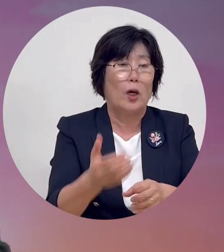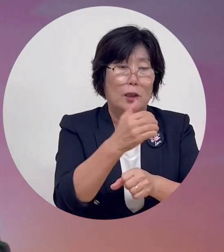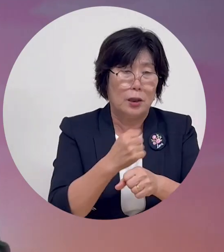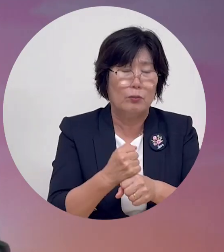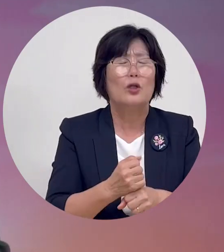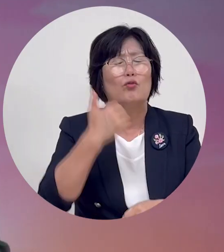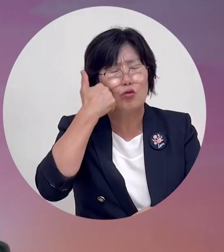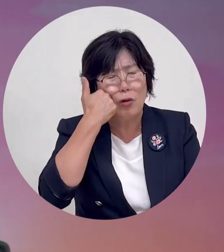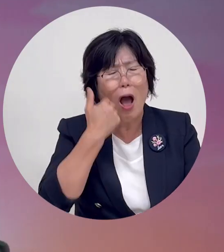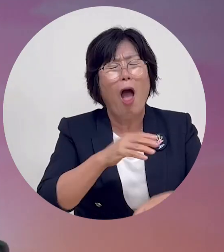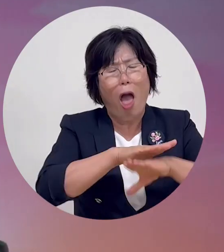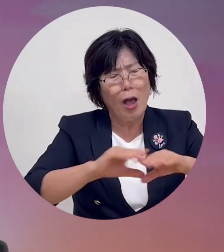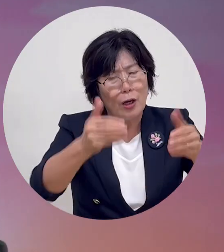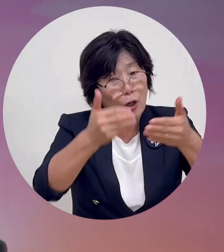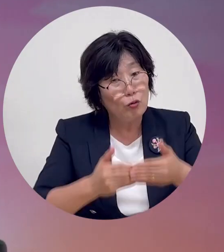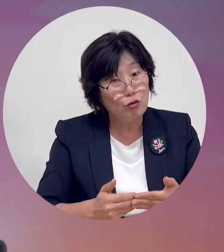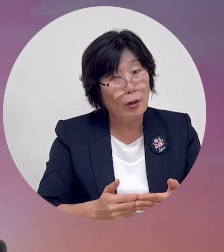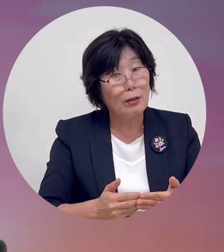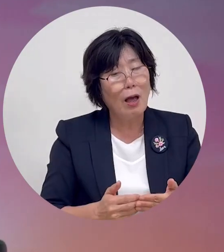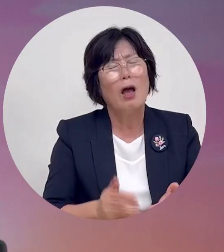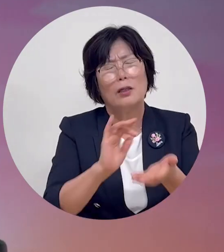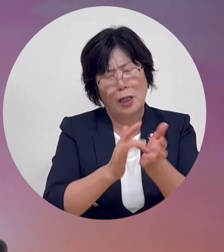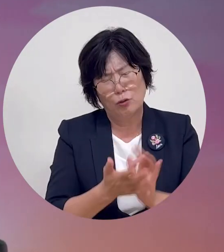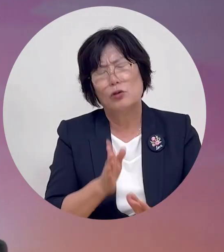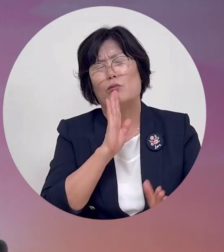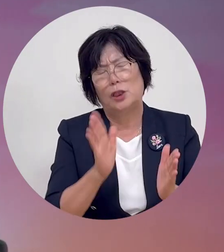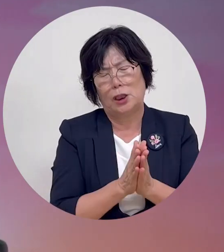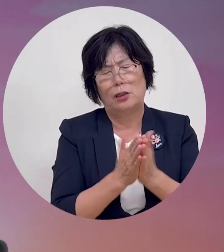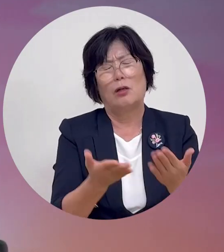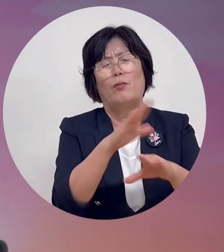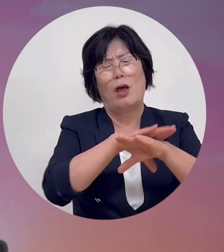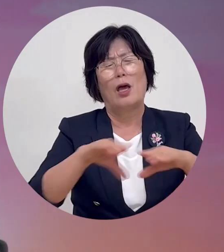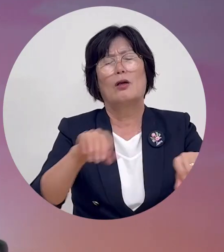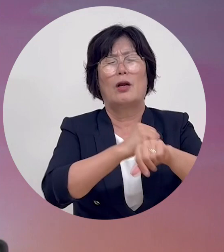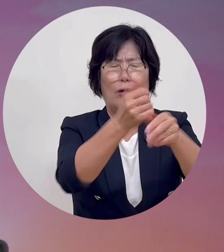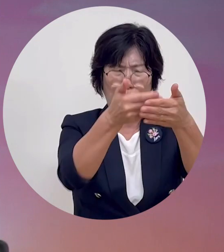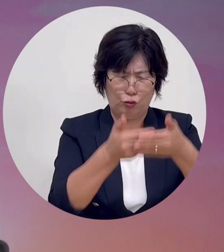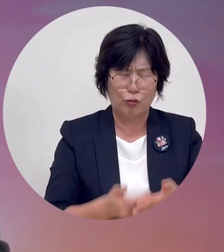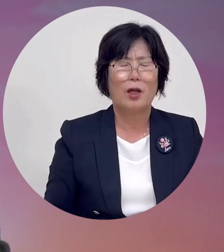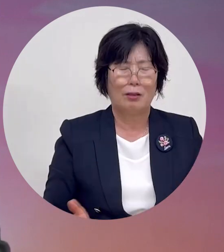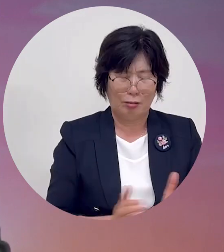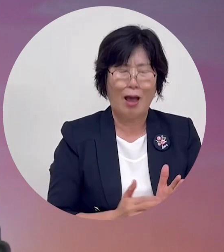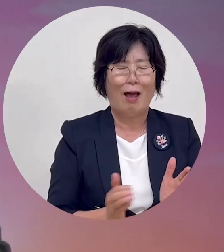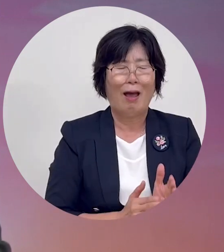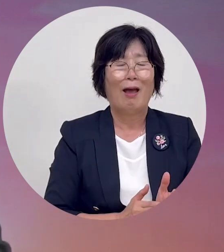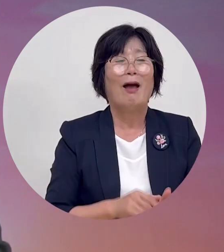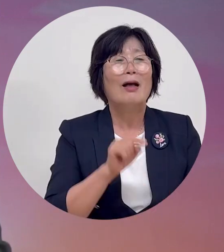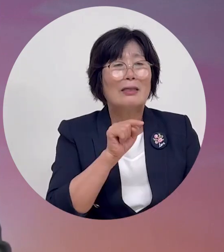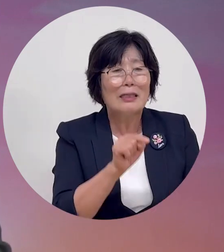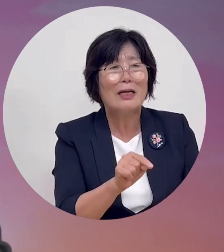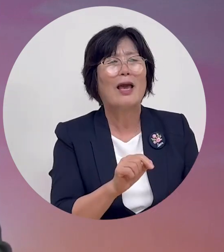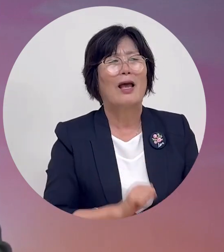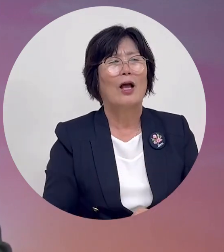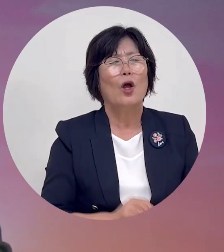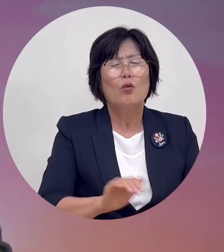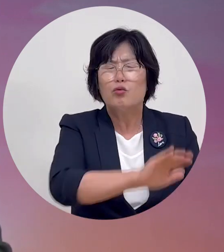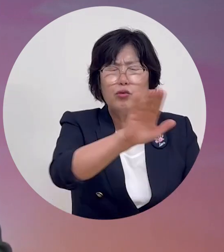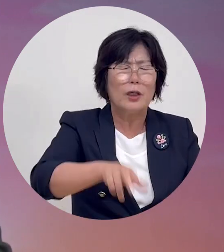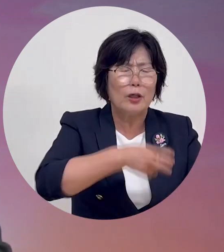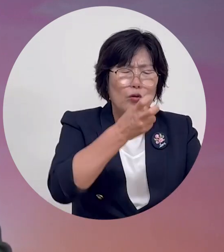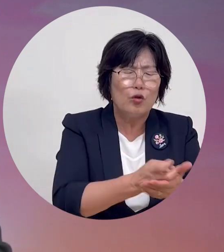해결해 주셨다? 예수님이 해결해 주셨다. 그게 우리를